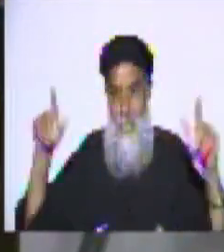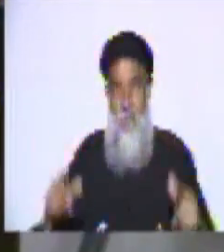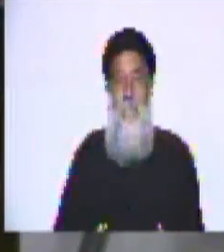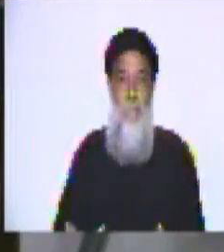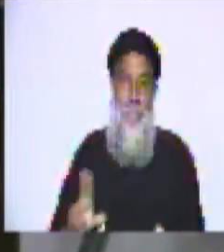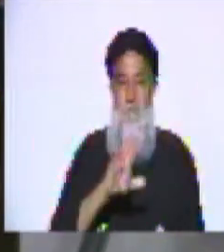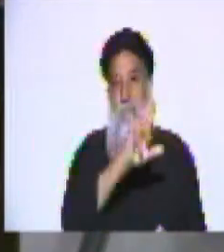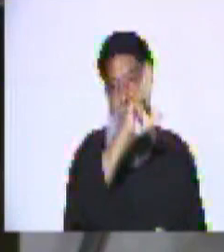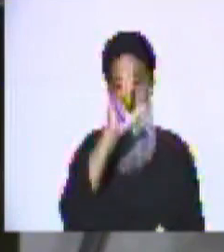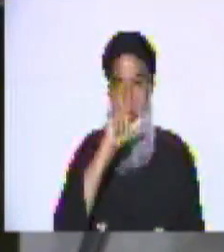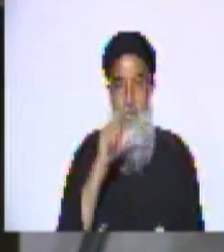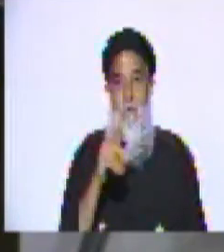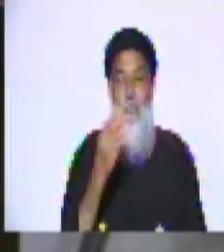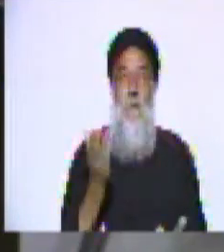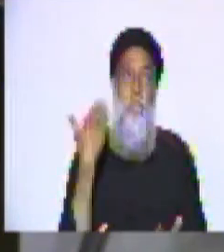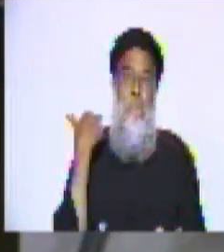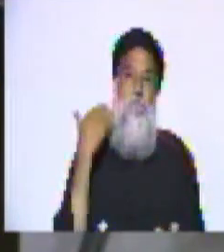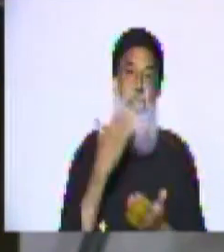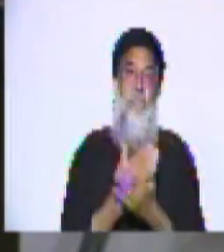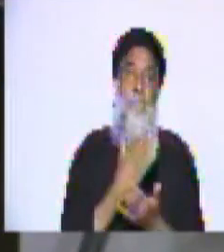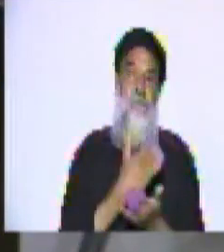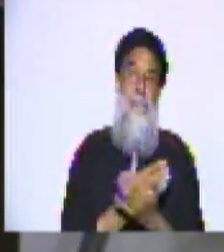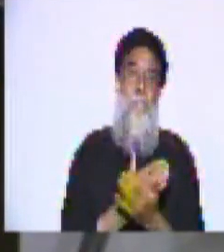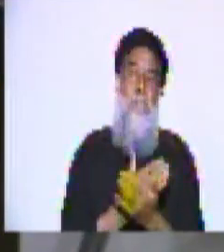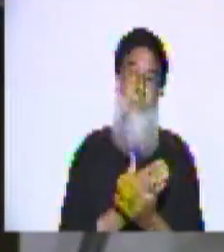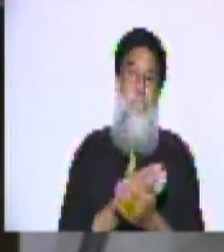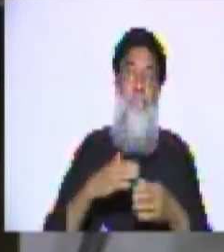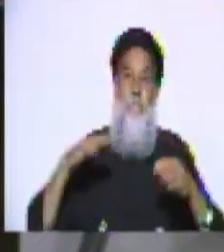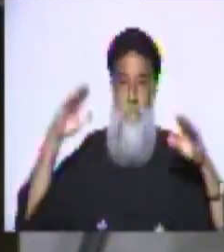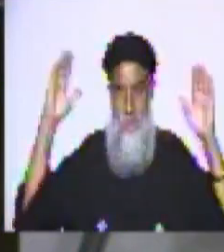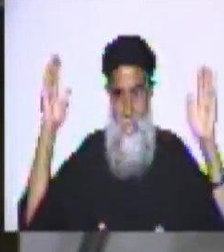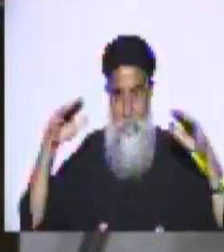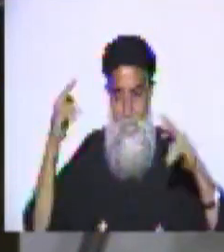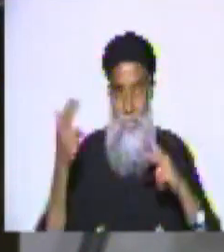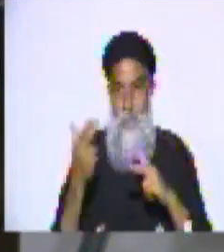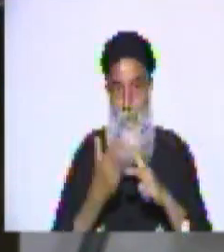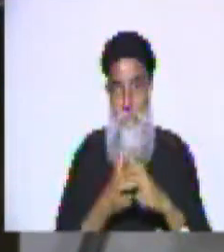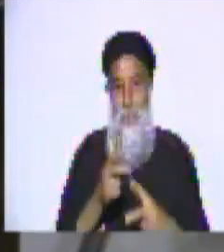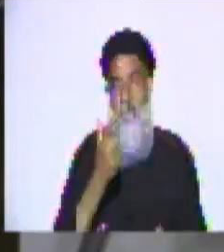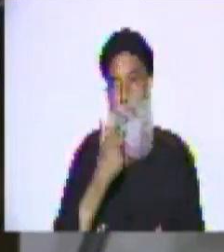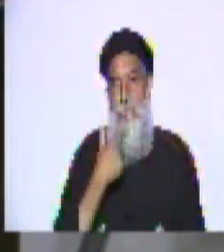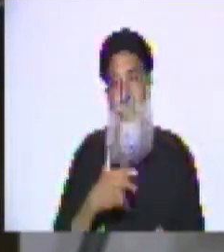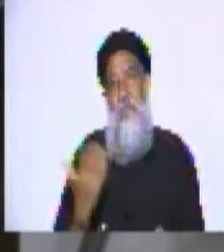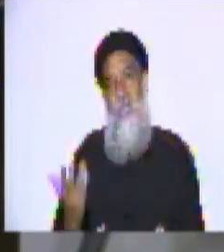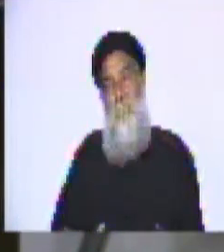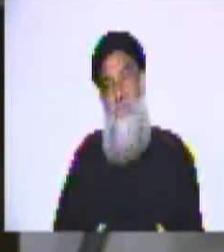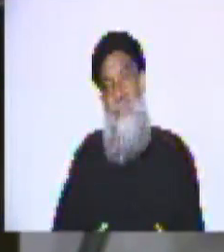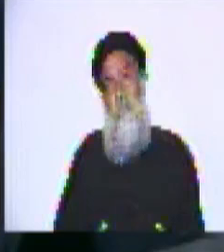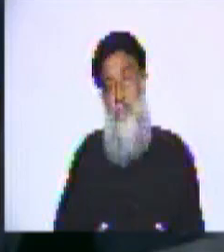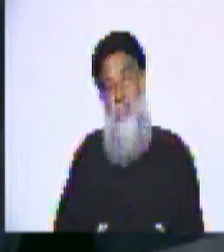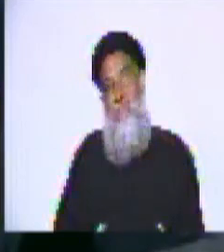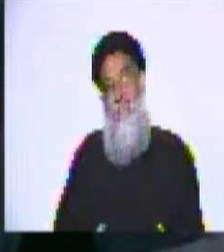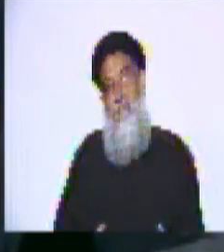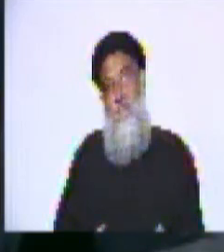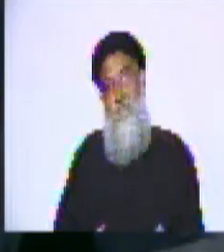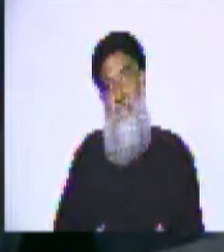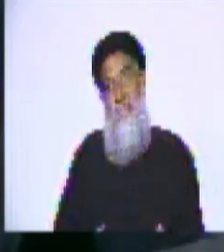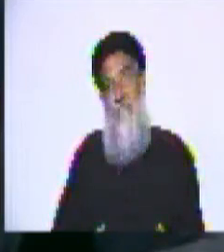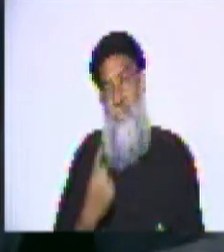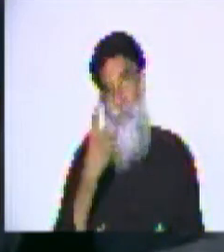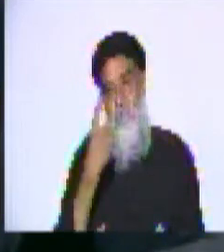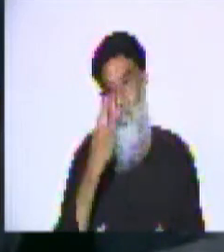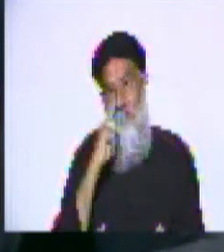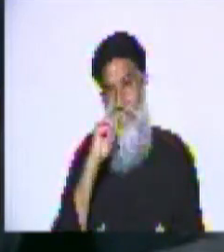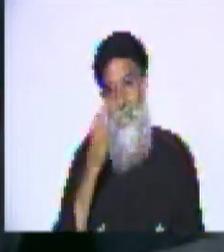سؤال، قبل ما ربنا يخلق الملائكة والبشر كان بيحب مين؟ لو أقنوم واحد يبقى